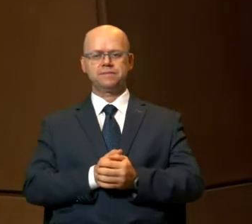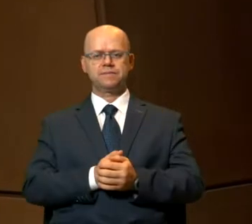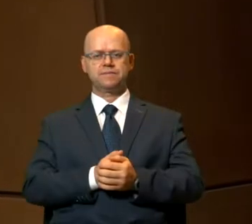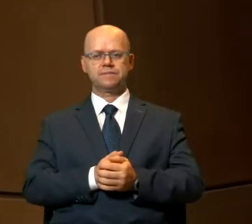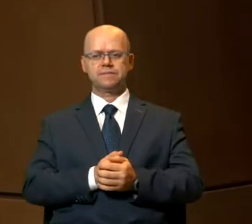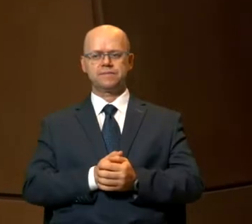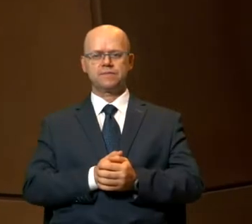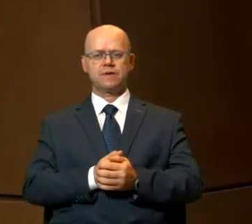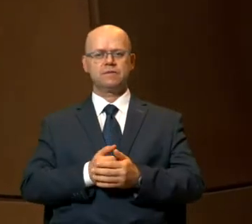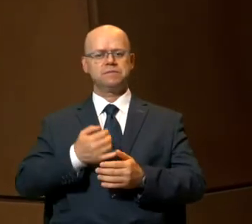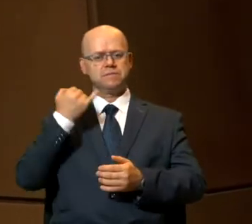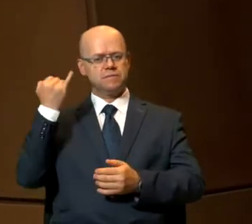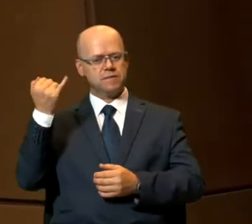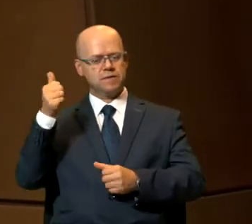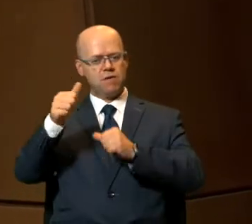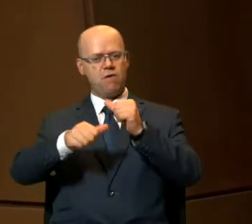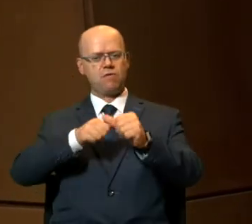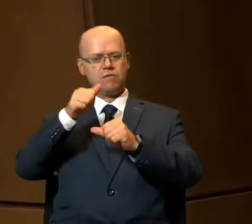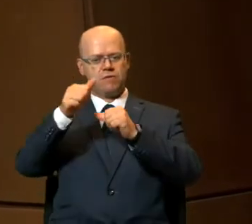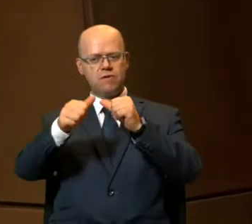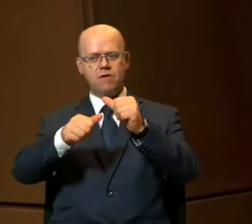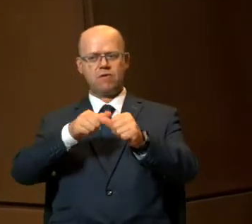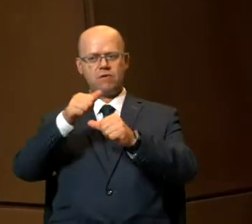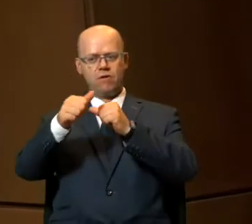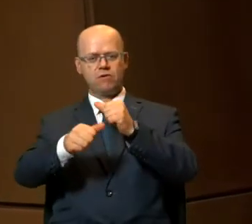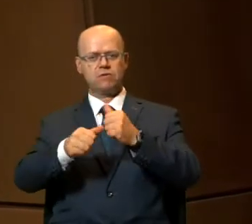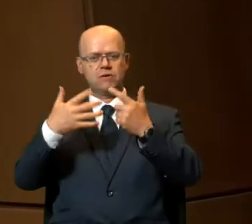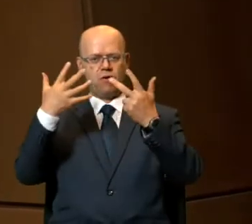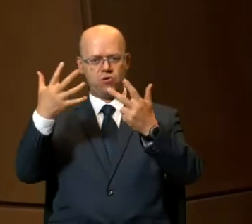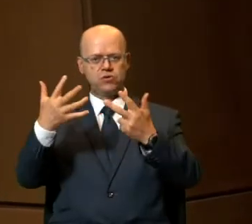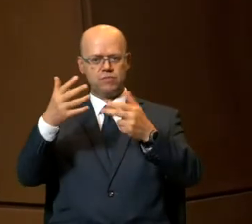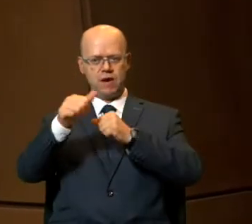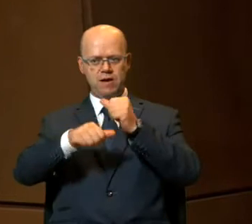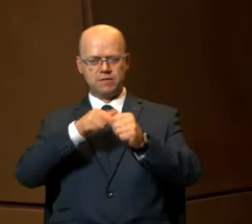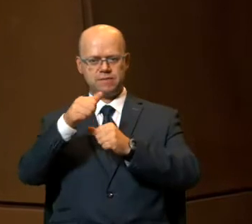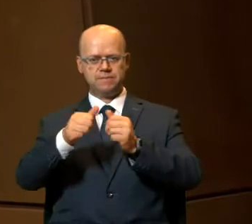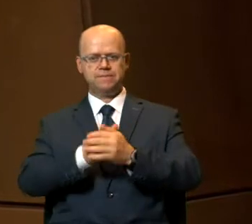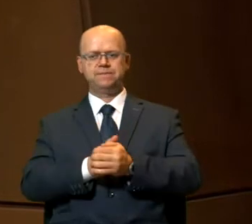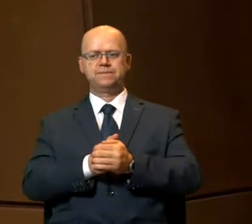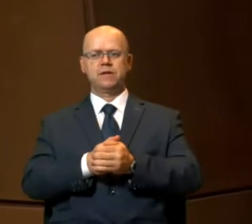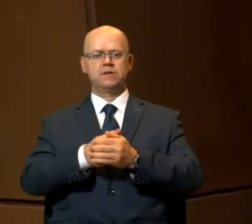się co roku od 8 lat, Etyka Solidarności.